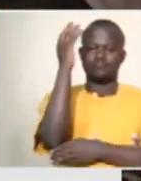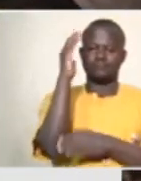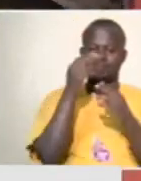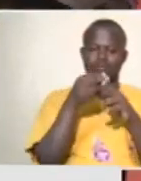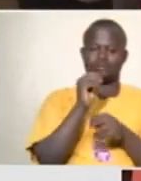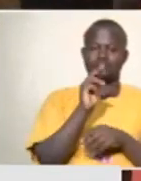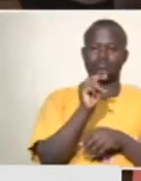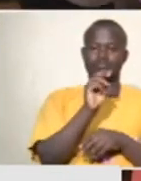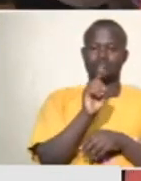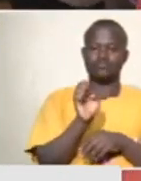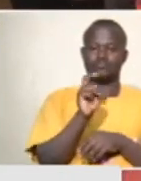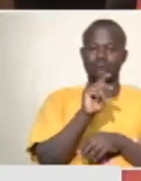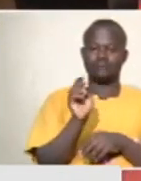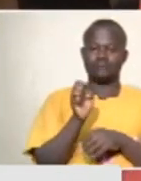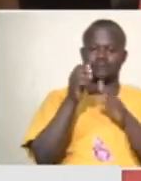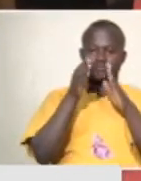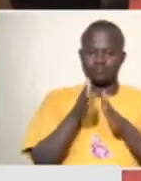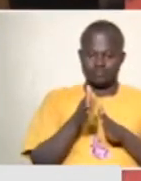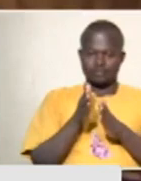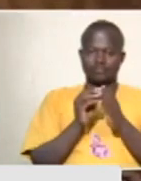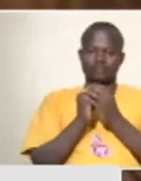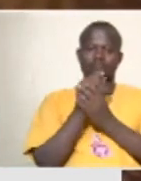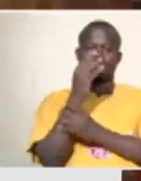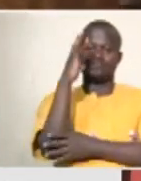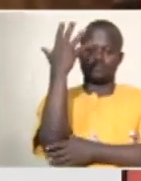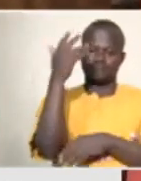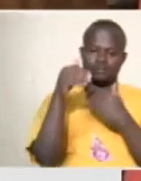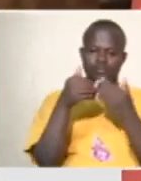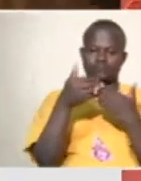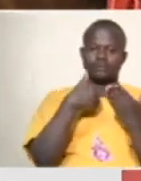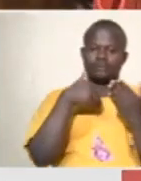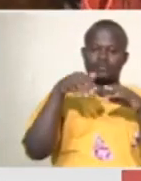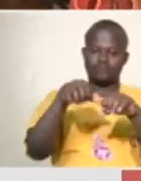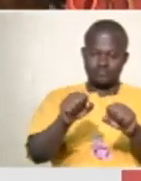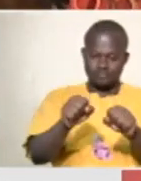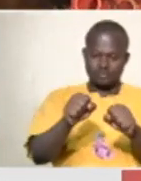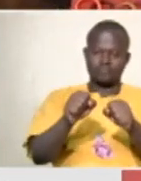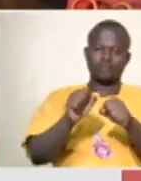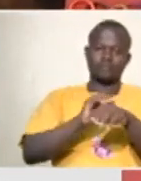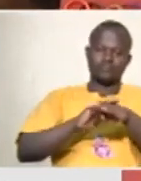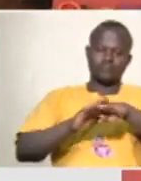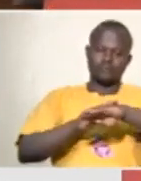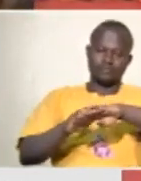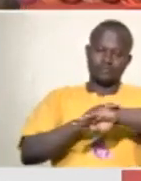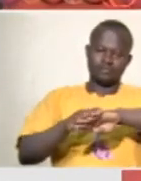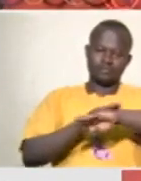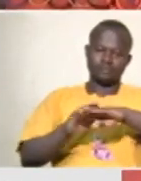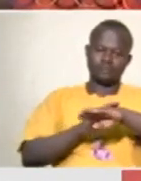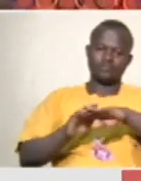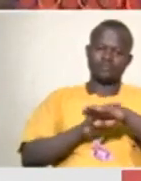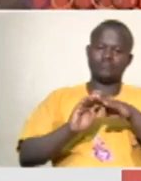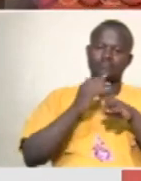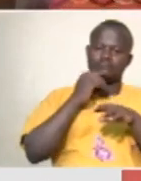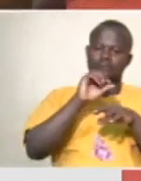igiti gisanzwe umuntu yateye kigakura ukagifata ukagisena hari n'izindi produits